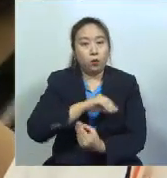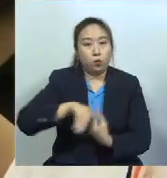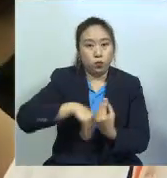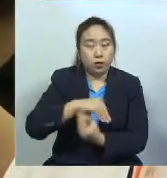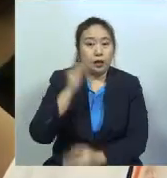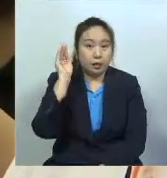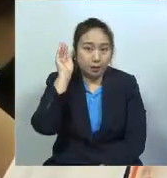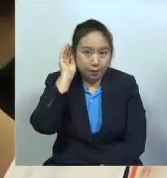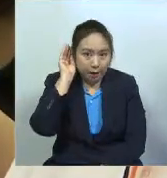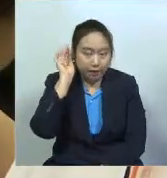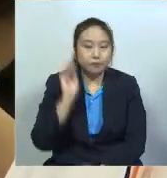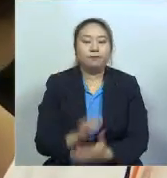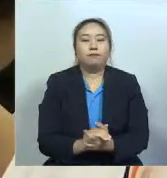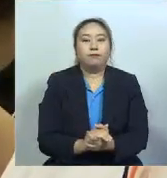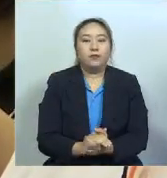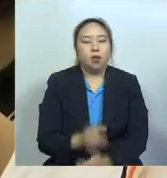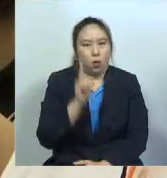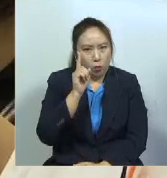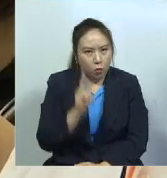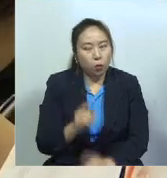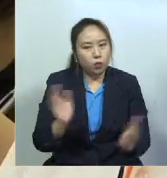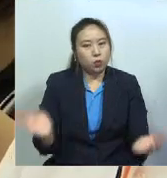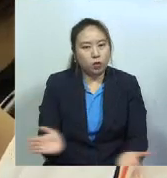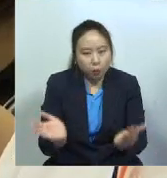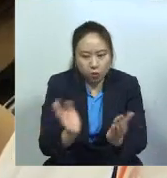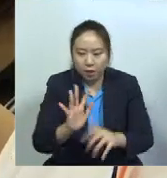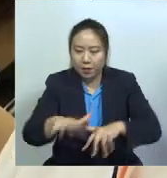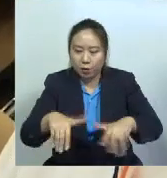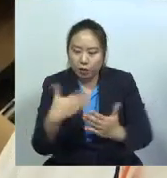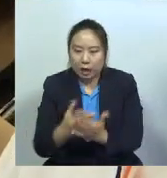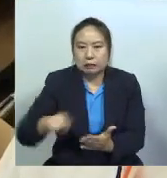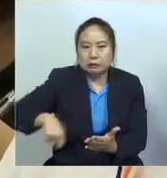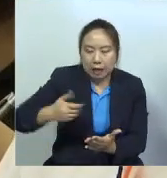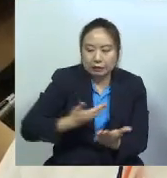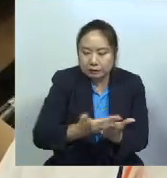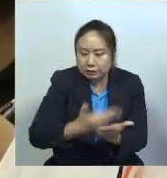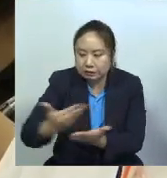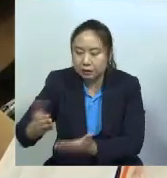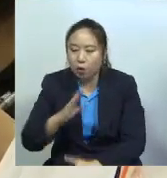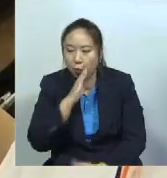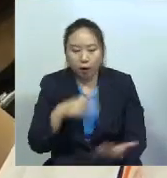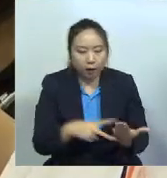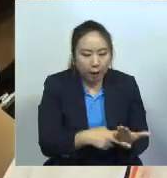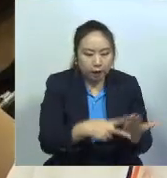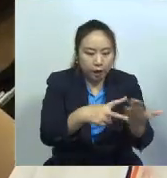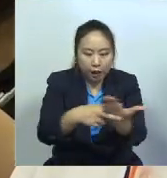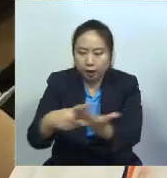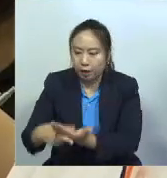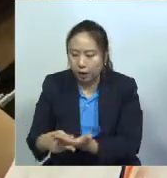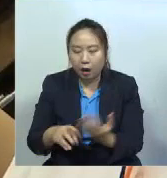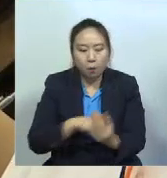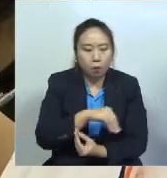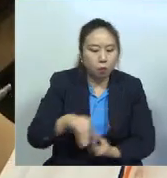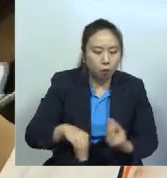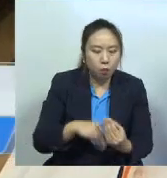เนี่ย เราก็ต้องสนับสนุนให้เกิดการจับจ่ายใช้สอยเพราะถ้าทุกอย่างมันหยุดไปเลยเศรษฐกิจไม่หมุนเนี่ยคิดดูใจของ